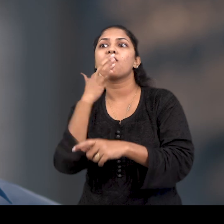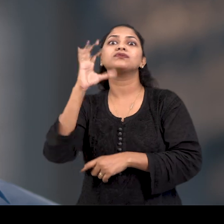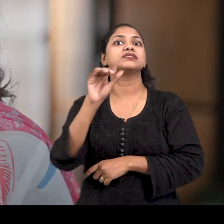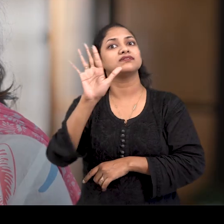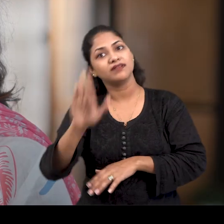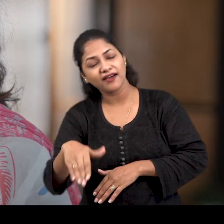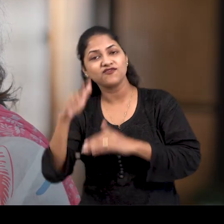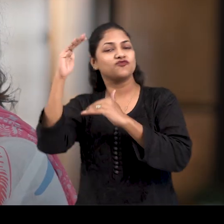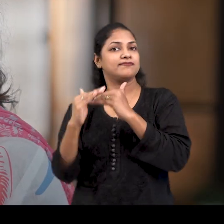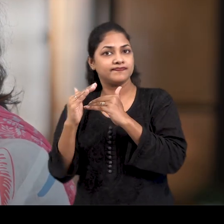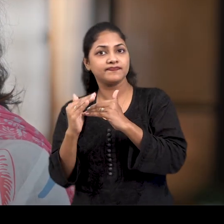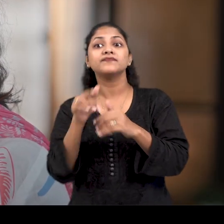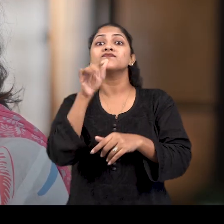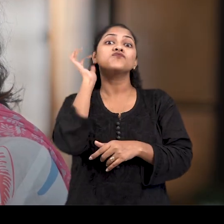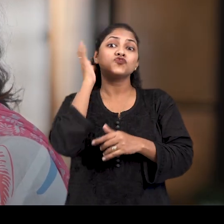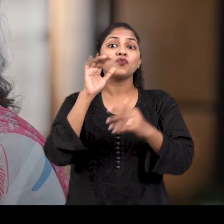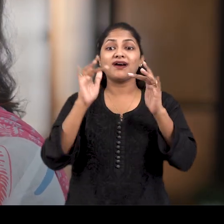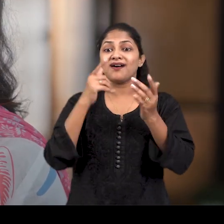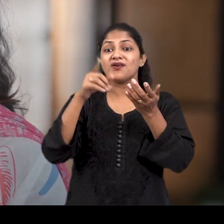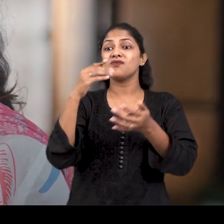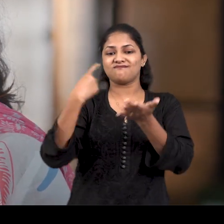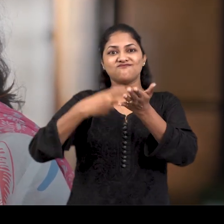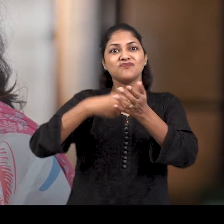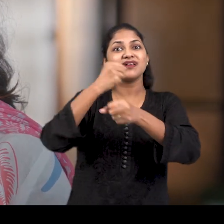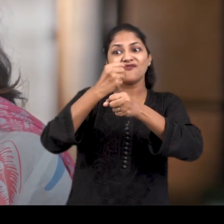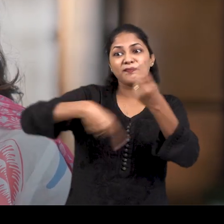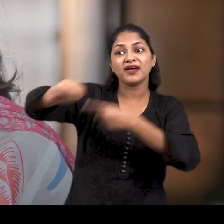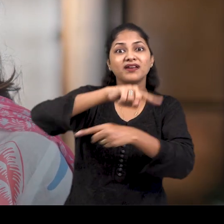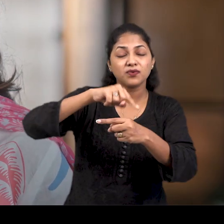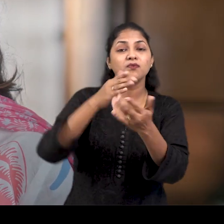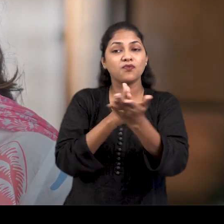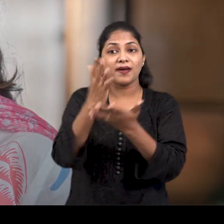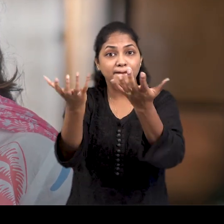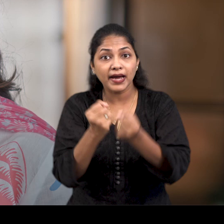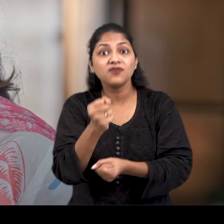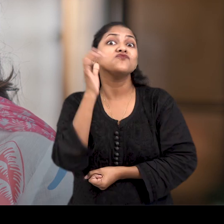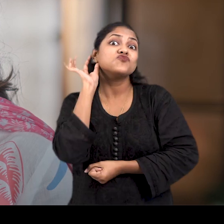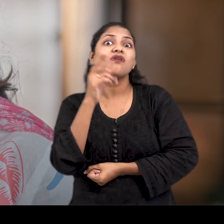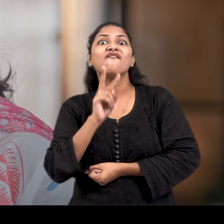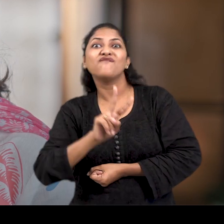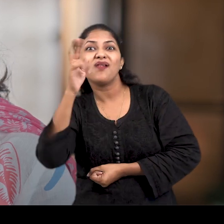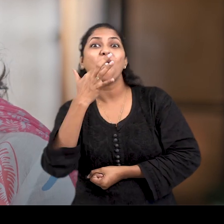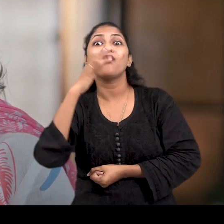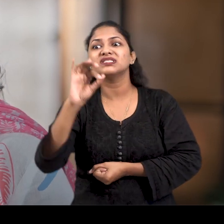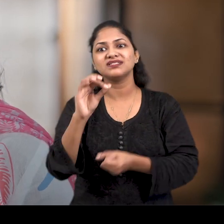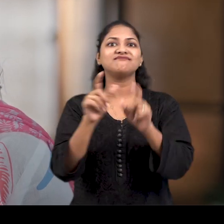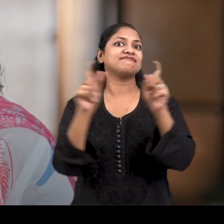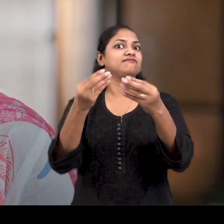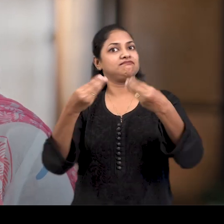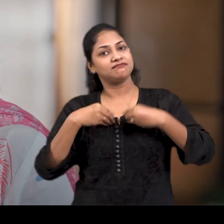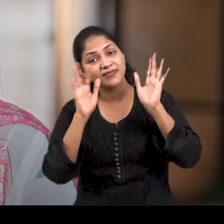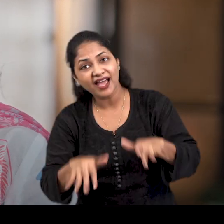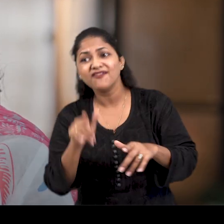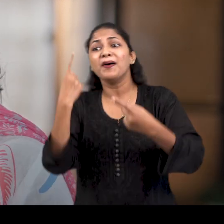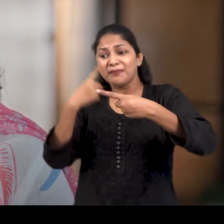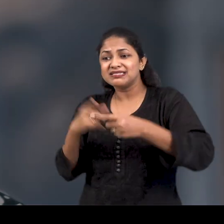ലഭിക്കുന്നതായിരിക്കും. നിങ്ങൾ ഒരു നിയന്ത്രിത സ്ഥാപനത്തിൽ നിന്നുമായിരിക്കും ഇത് വാങ്ങുന്നത്. സ്വർണത്തിന്റെ പരിശുദ്ധിക്കും ഉറപ്പ് നൽകുന്നു. അത് സംഭരിക്കുന്നതിന്